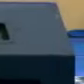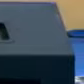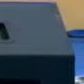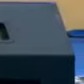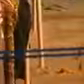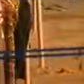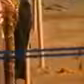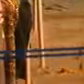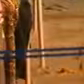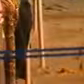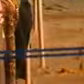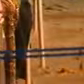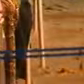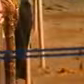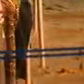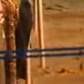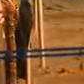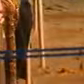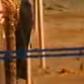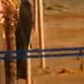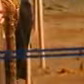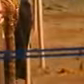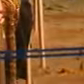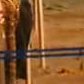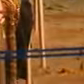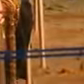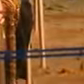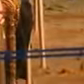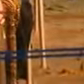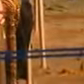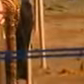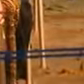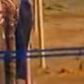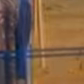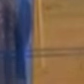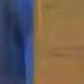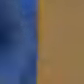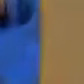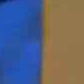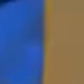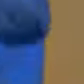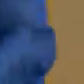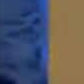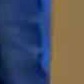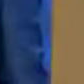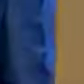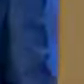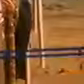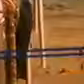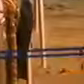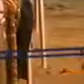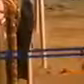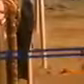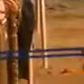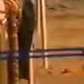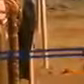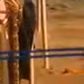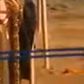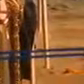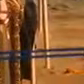de ta vie tu peux je peux tu peux